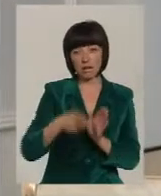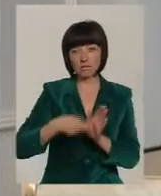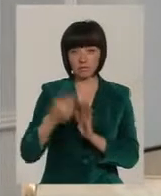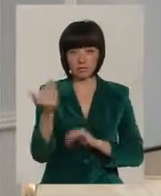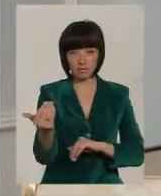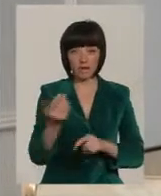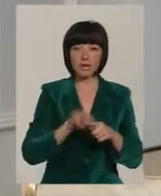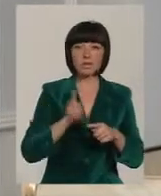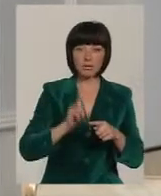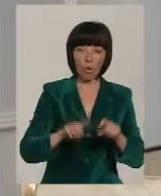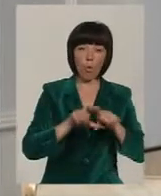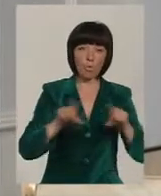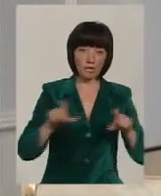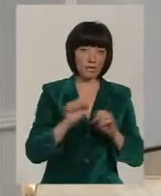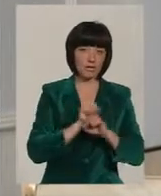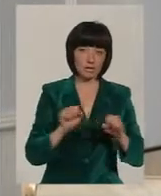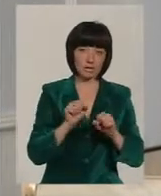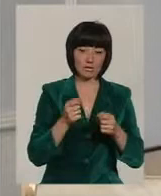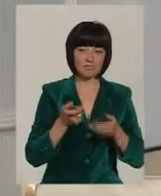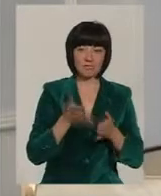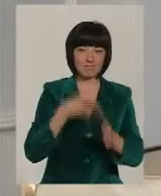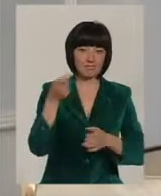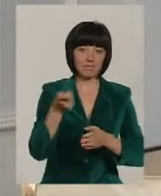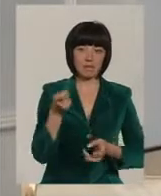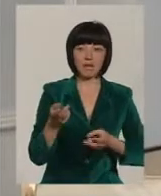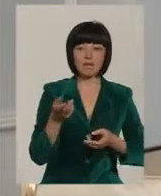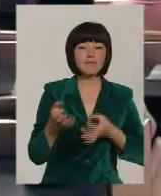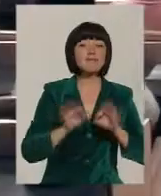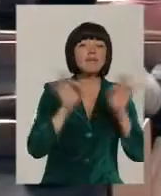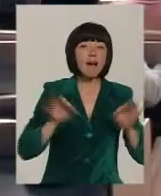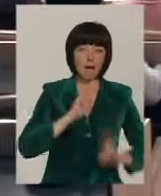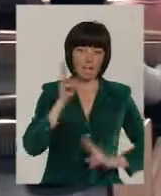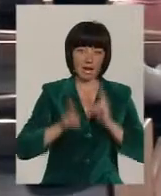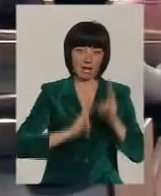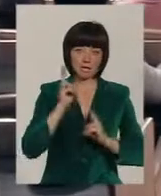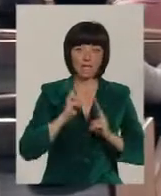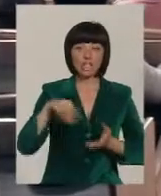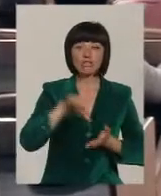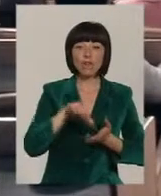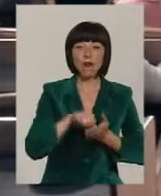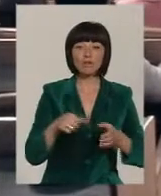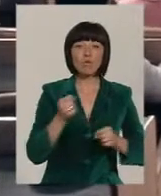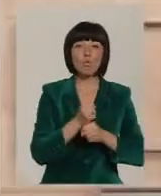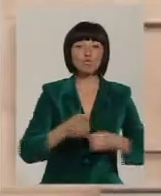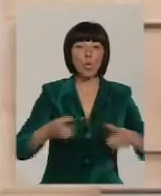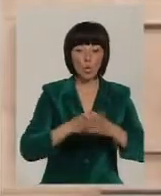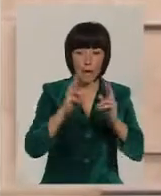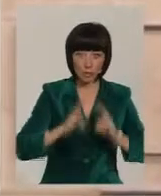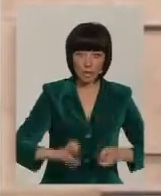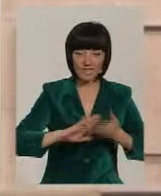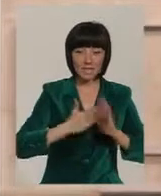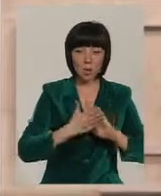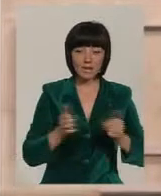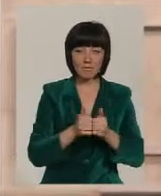тому даному об'єкту промислово не можна було пред'явити ніякі претензії. Члени робочої групи із розслідування